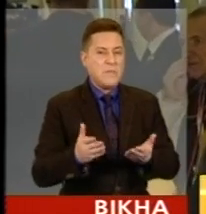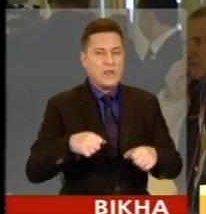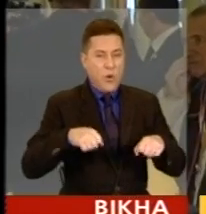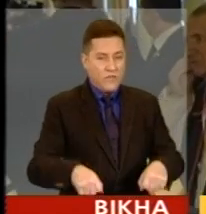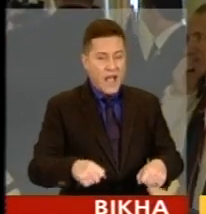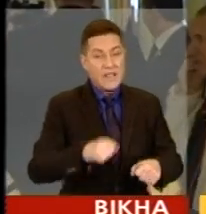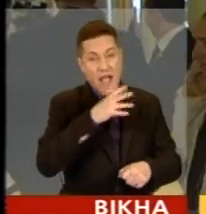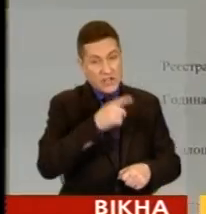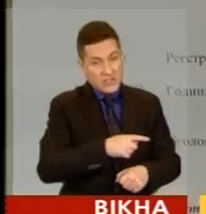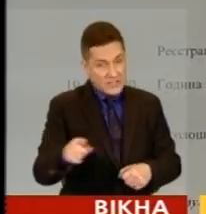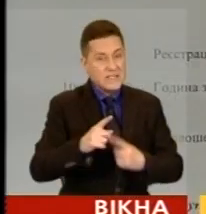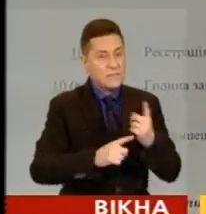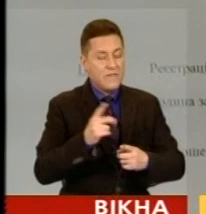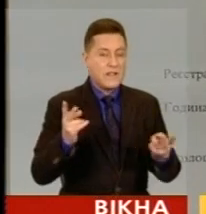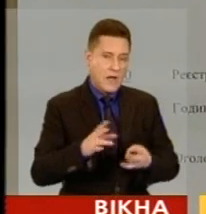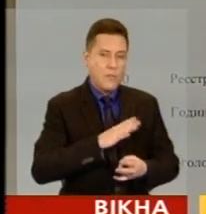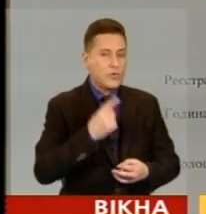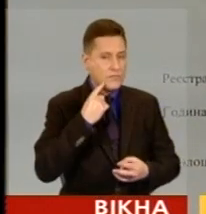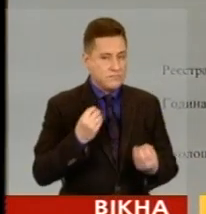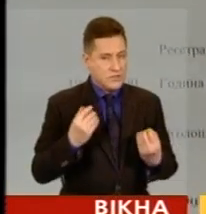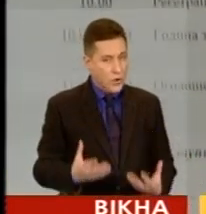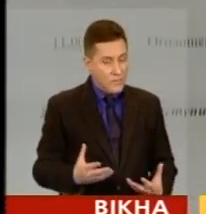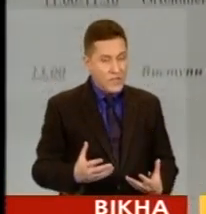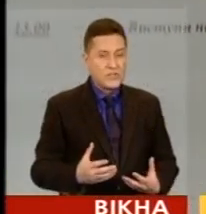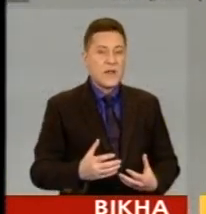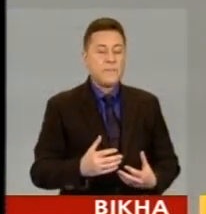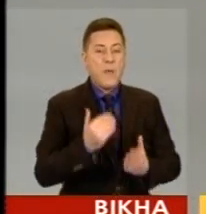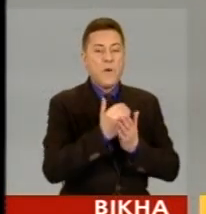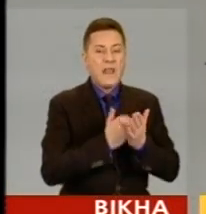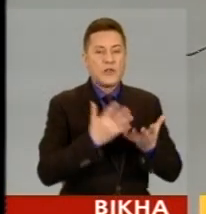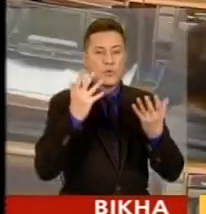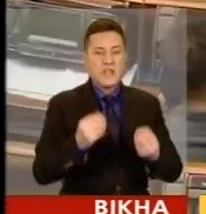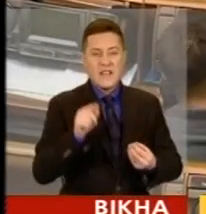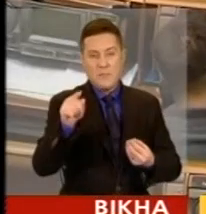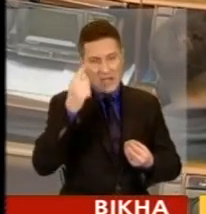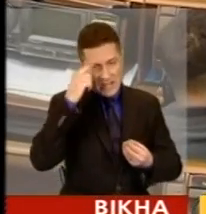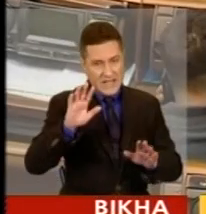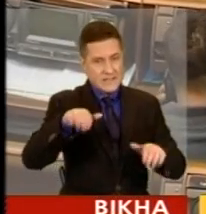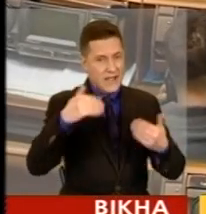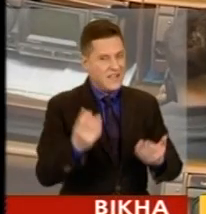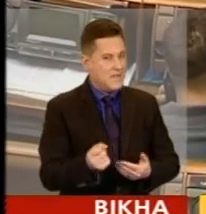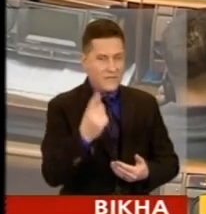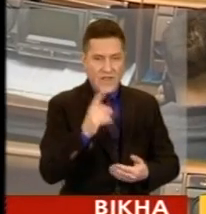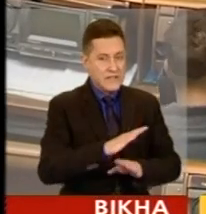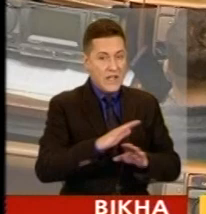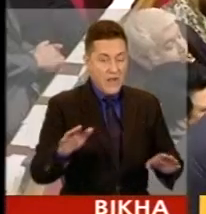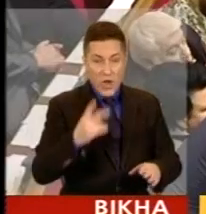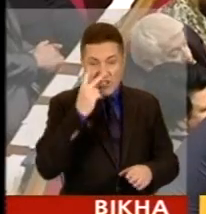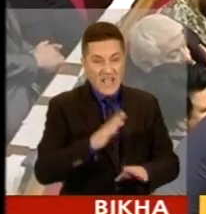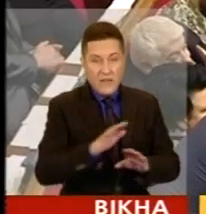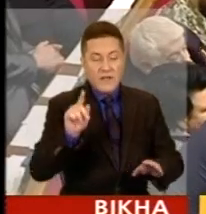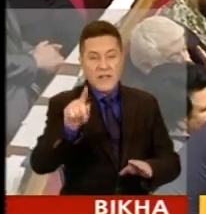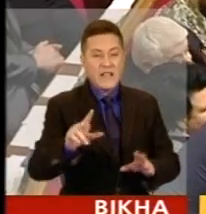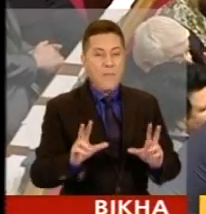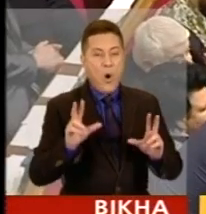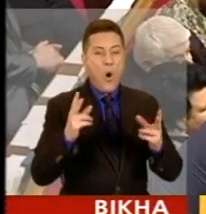змінилися. Треба бути скромніше. Вочевидь, прохання опозиції проігнорували. В порядку денному їхні ініціативи не з'являються. Як і не видно, там